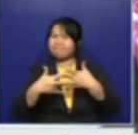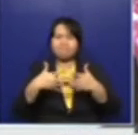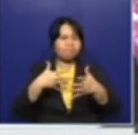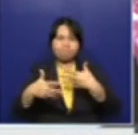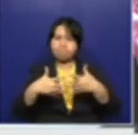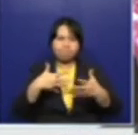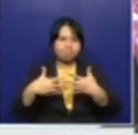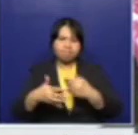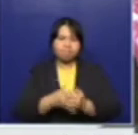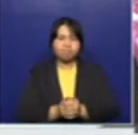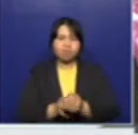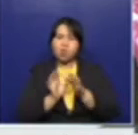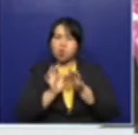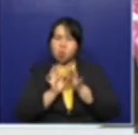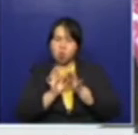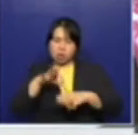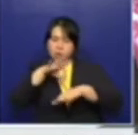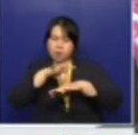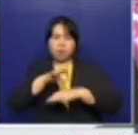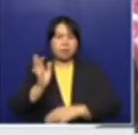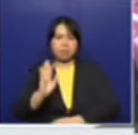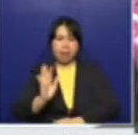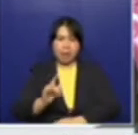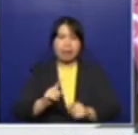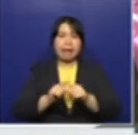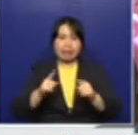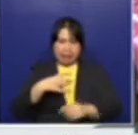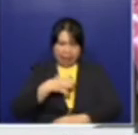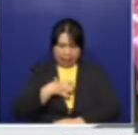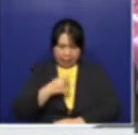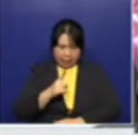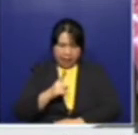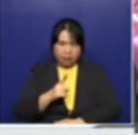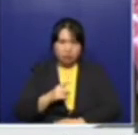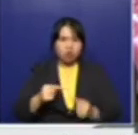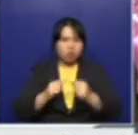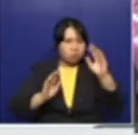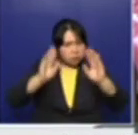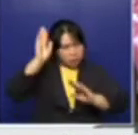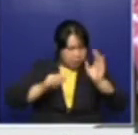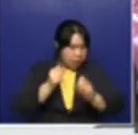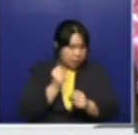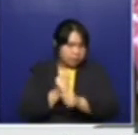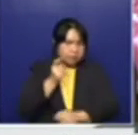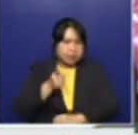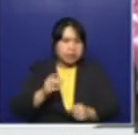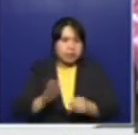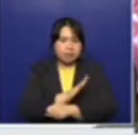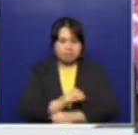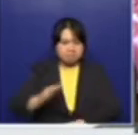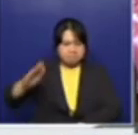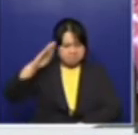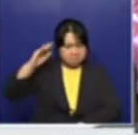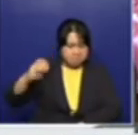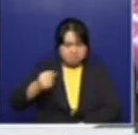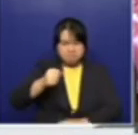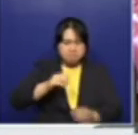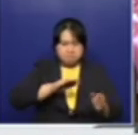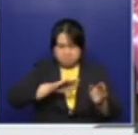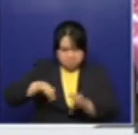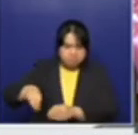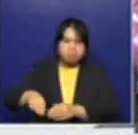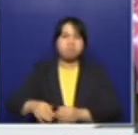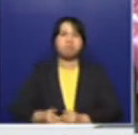ไรขอให้กระบวนการนี้ได้ถูกสถาปนาประชาธิปไตยขึ้นทำลายเผด็จการในประเทศนี้